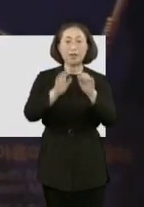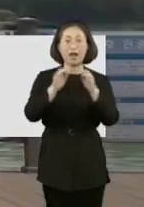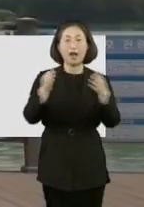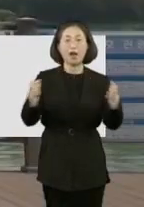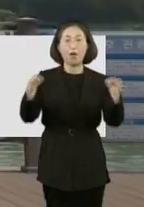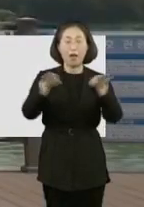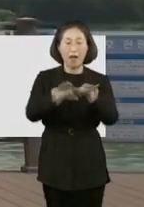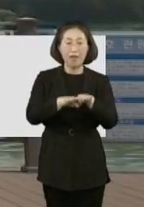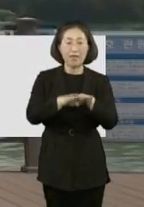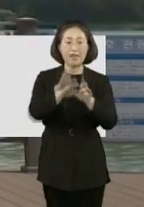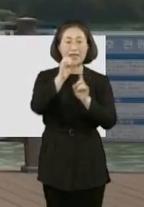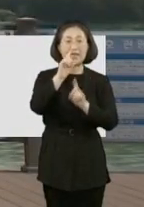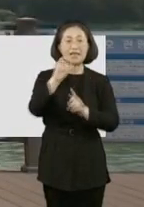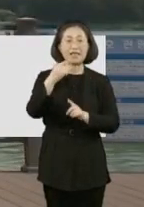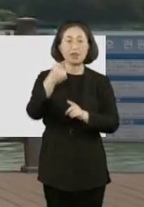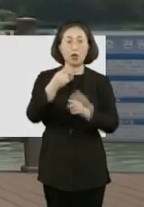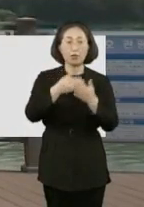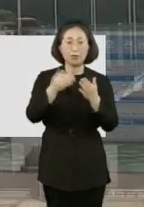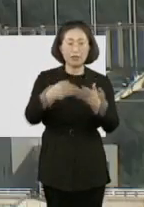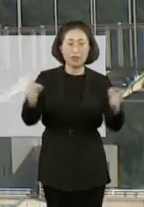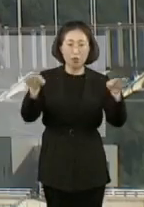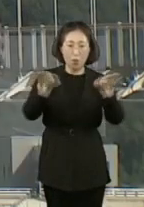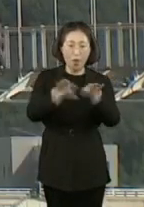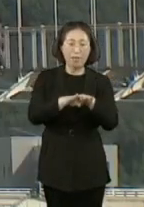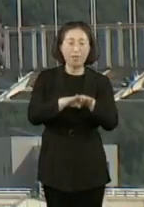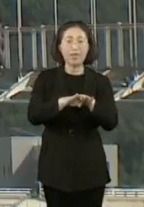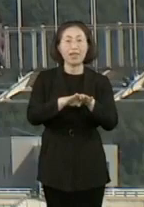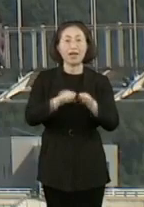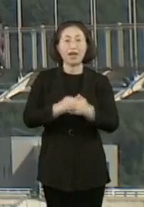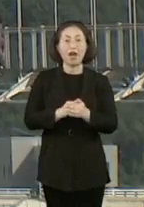이응로 기념관, 서천 한산무시관과